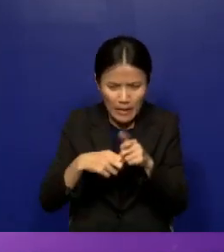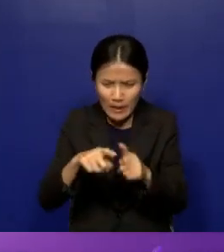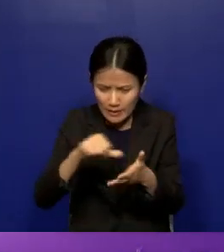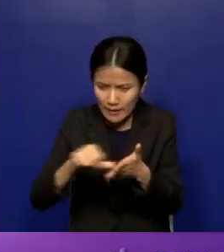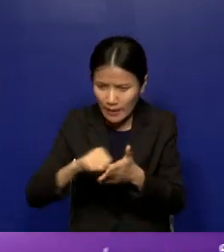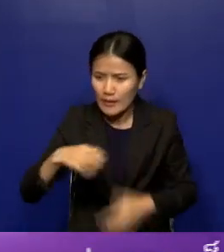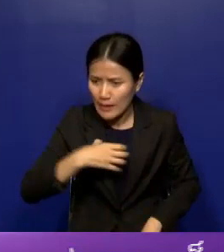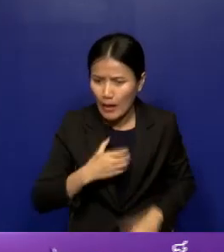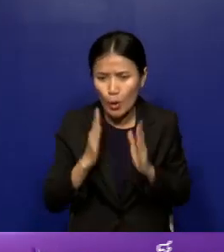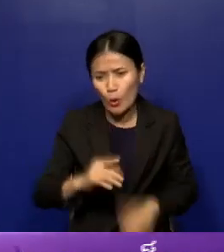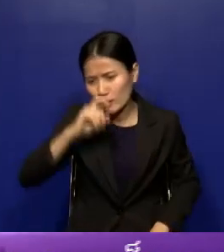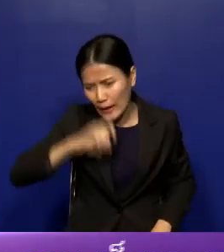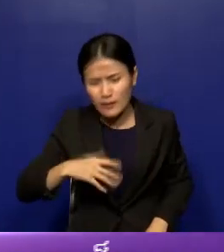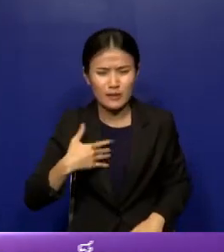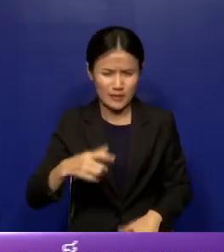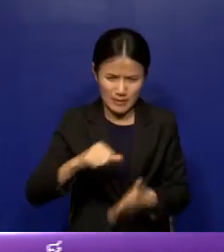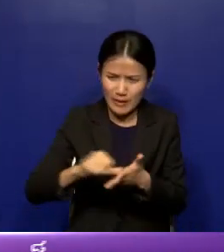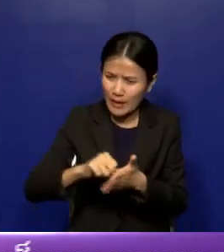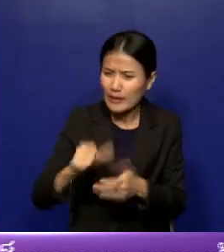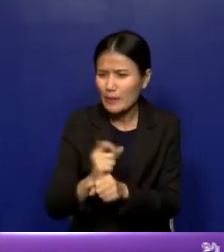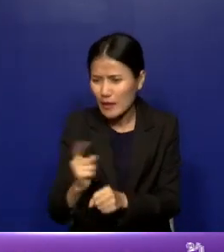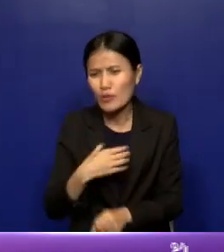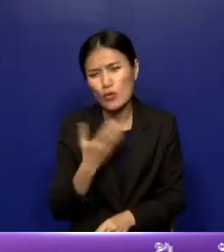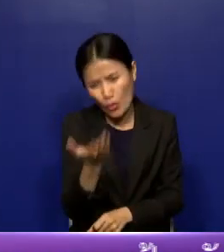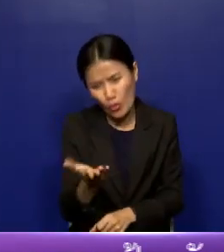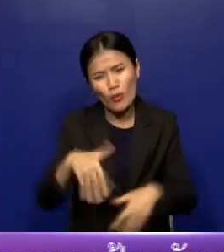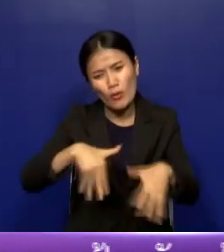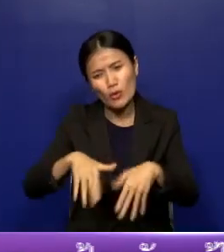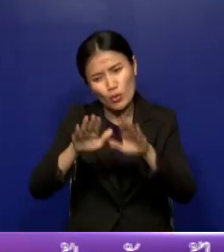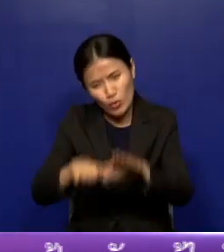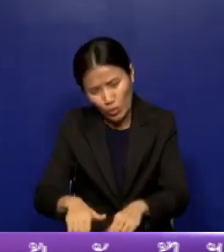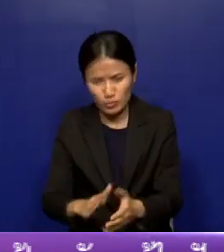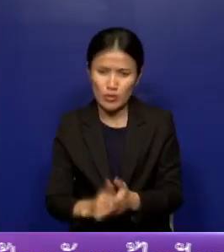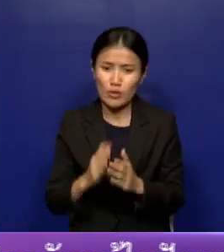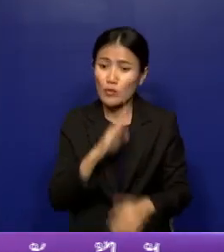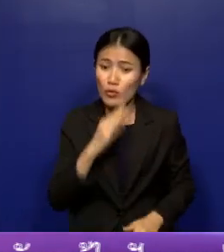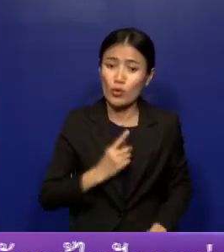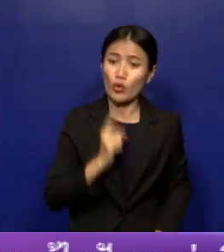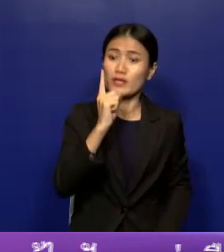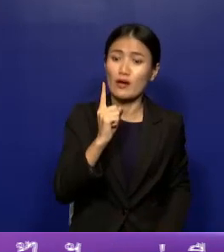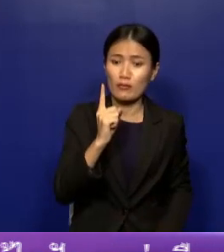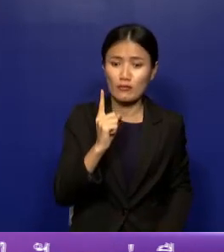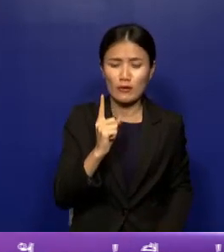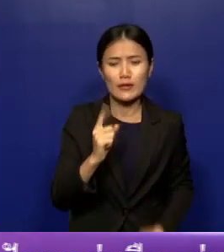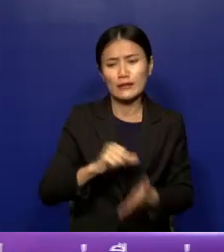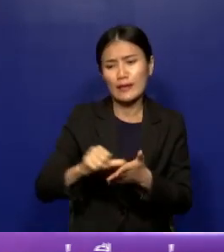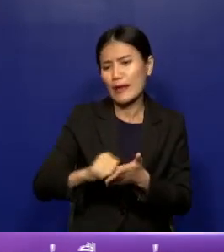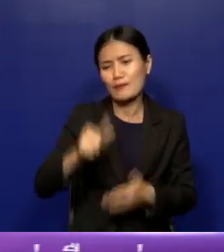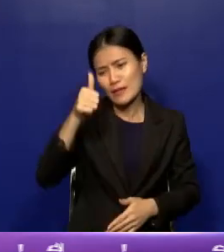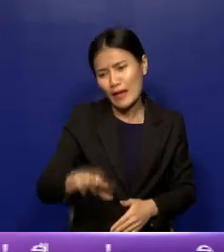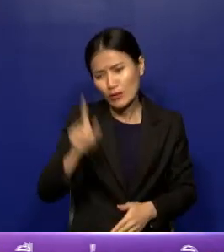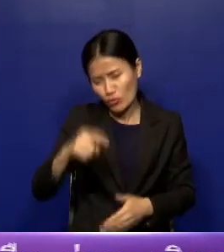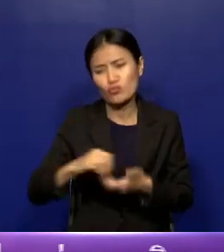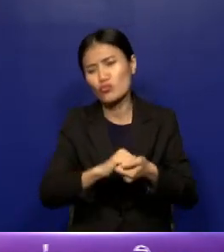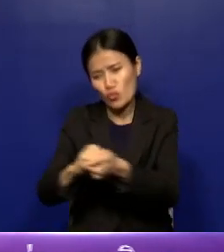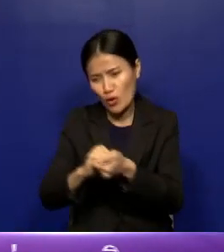องช่วยกันบรรเทาตรงนี้บ้างนะครับขอร้องเถอะมันจะได้ช่วยแบ่งเบาไปบ้างไม่มีใครทำได้สำเร็จคนเดียวหรอกต่อให้ร้อยนายกก็ทำไม่ได้ถ้าทุกคนไม่ร่วมมือกันนะ